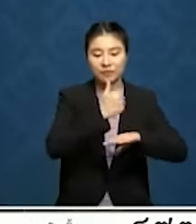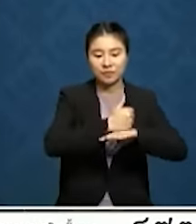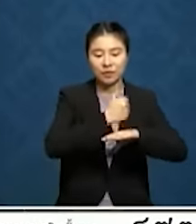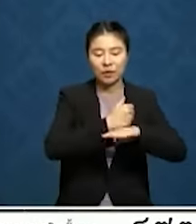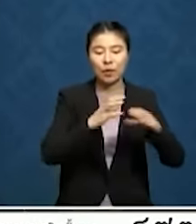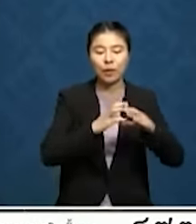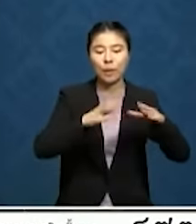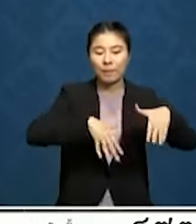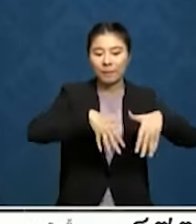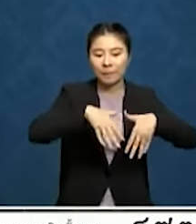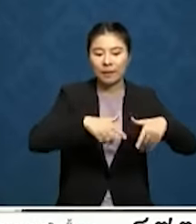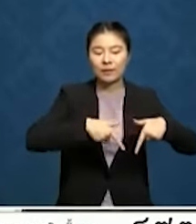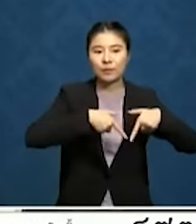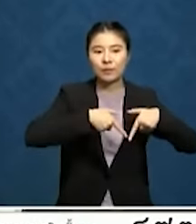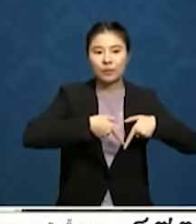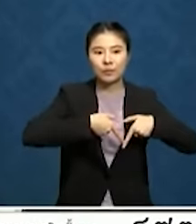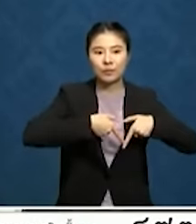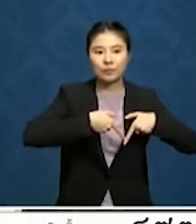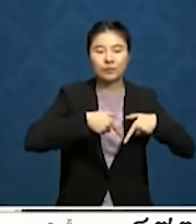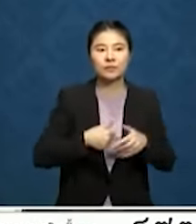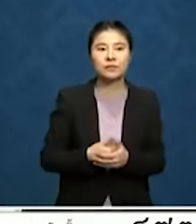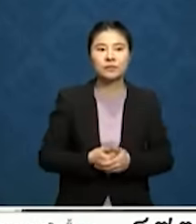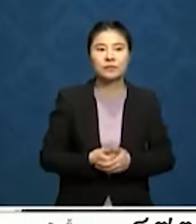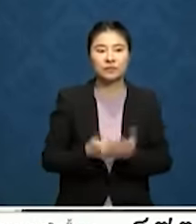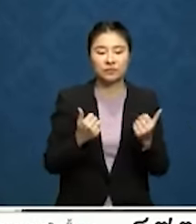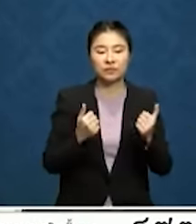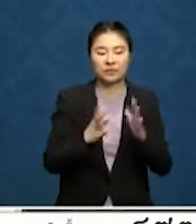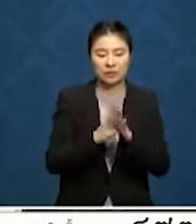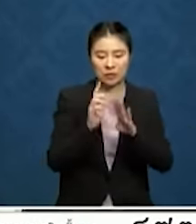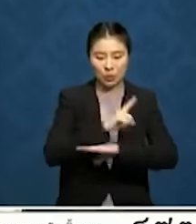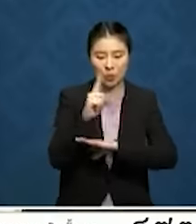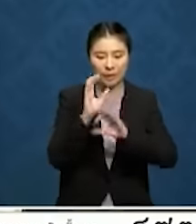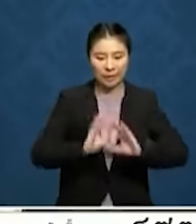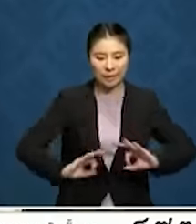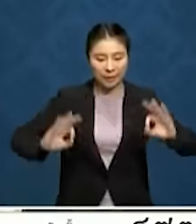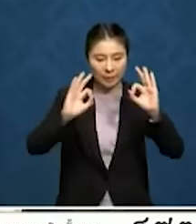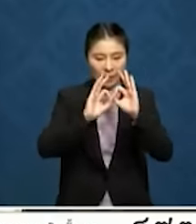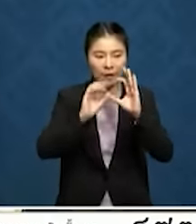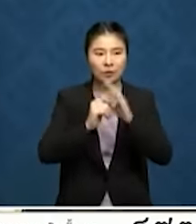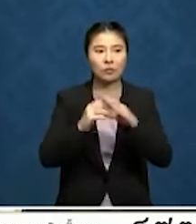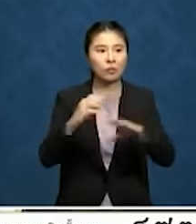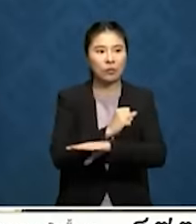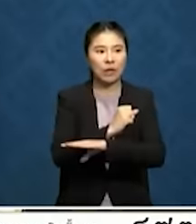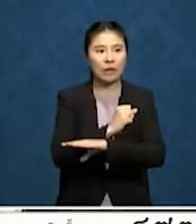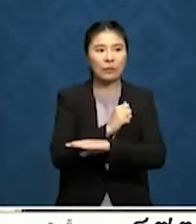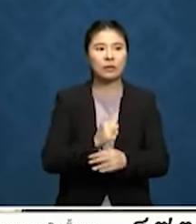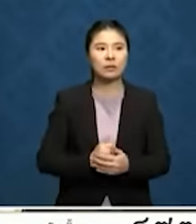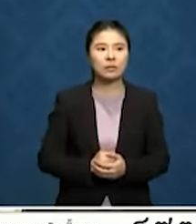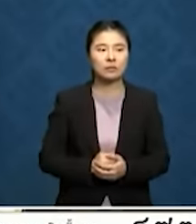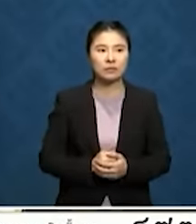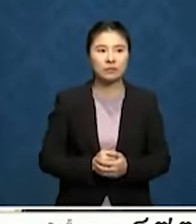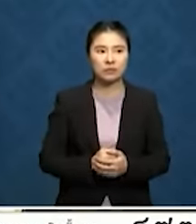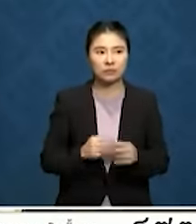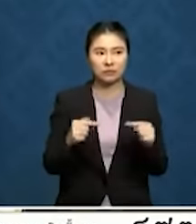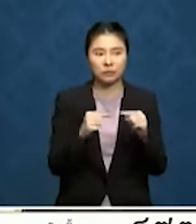ชนท่านประธานครับวันนี้เป็นวันสำคัญทางประวัติศาสตร์การเมืองไทยเป็นช่วงหัวเลี้ยวหัว